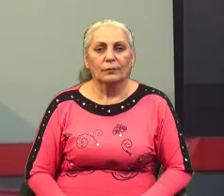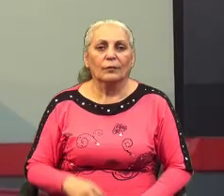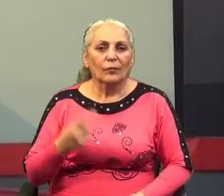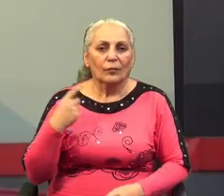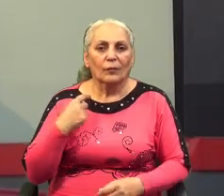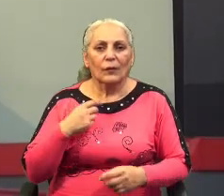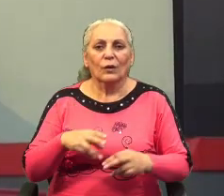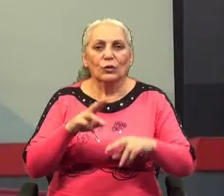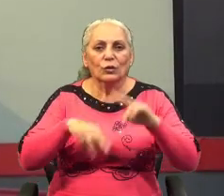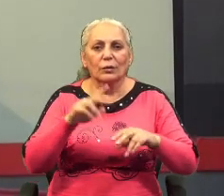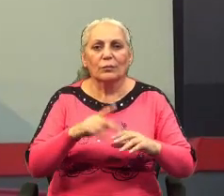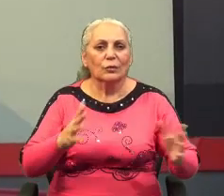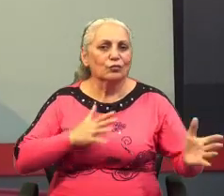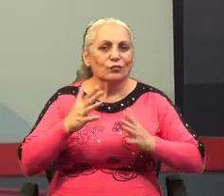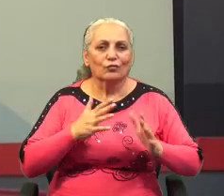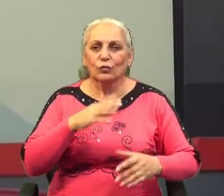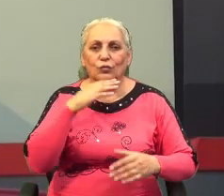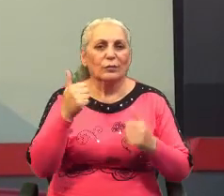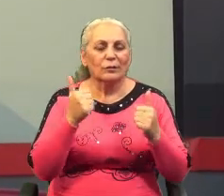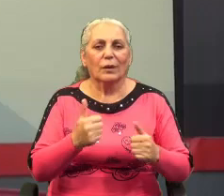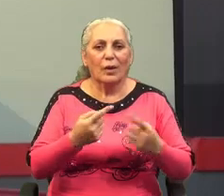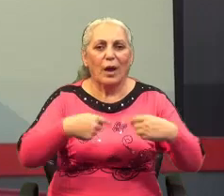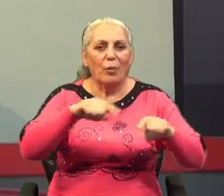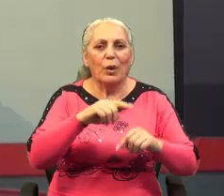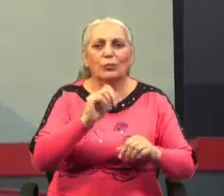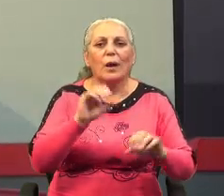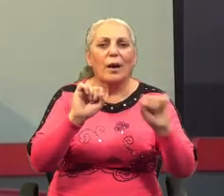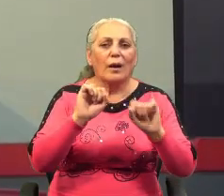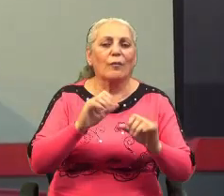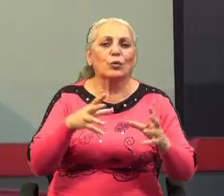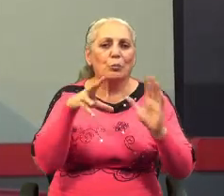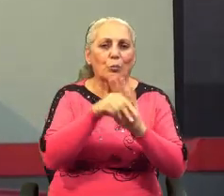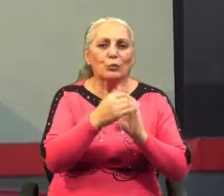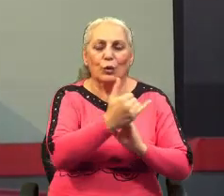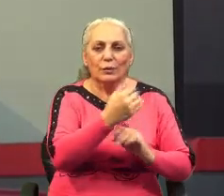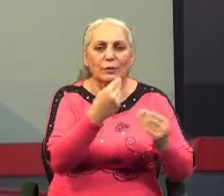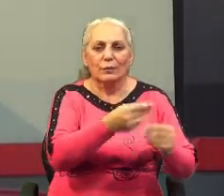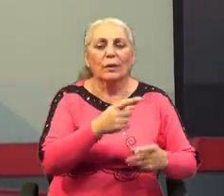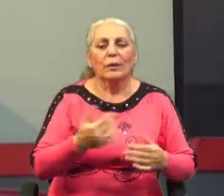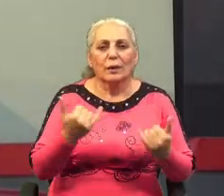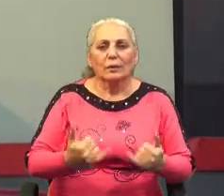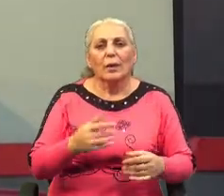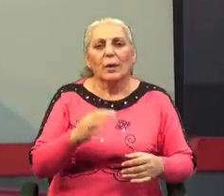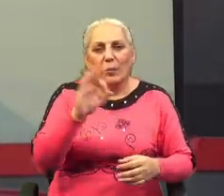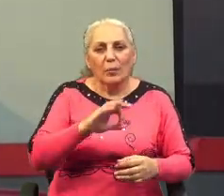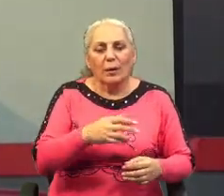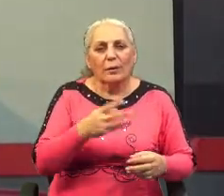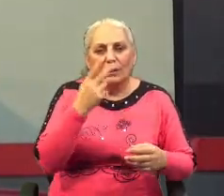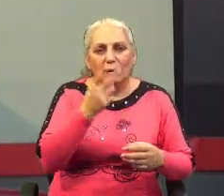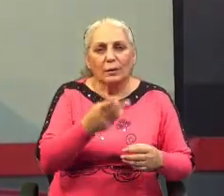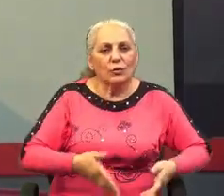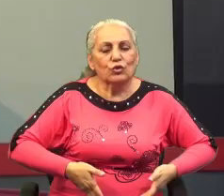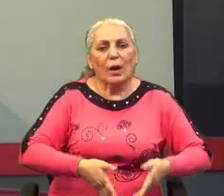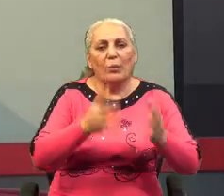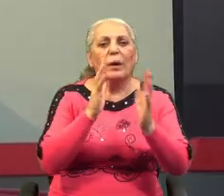Վանաձորում էլ շինարական եռուզեռ է ու կրկին համայնքի ու կառավարության միջոցներով։ Այս անգամ էլ կանդրադառնանք ճանապարհ շինարարության ու